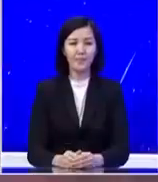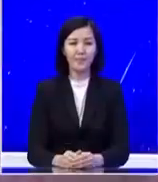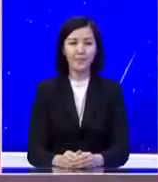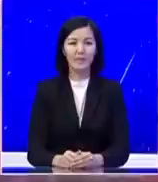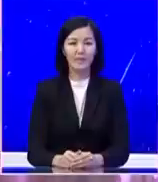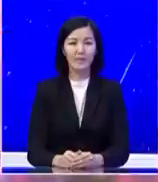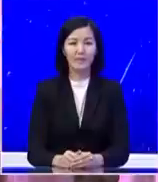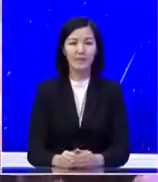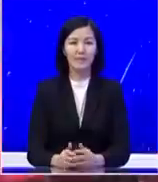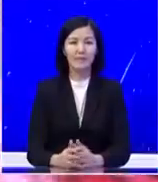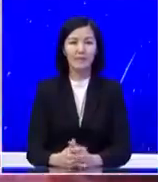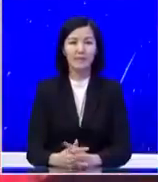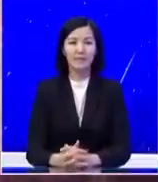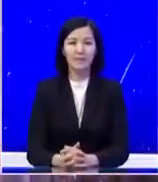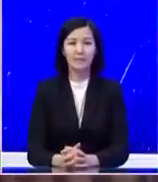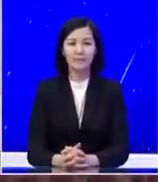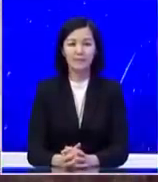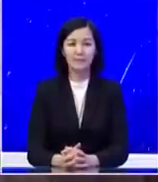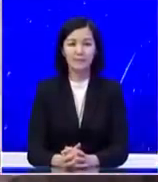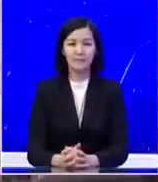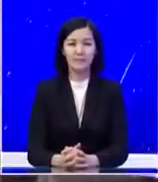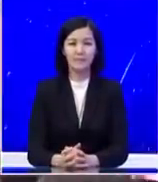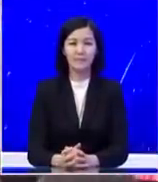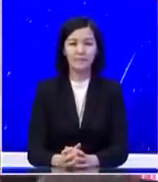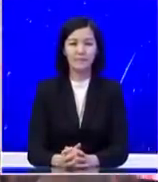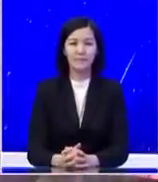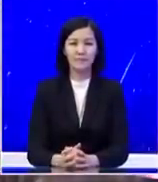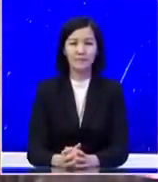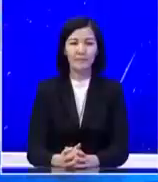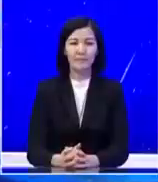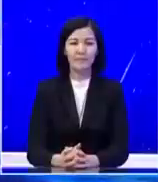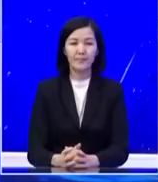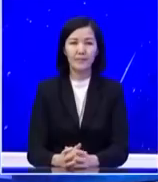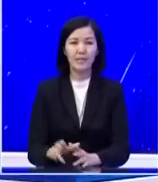Алмат Хамит, Мәди Байбосынов, Жетісу телеарнасы, Талдықорған.